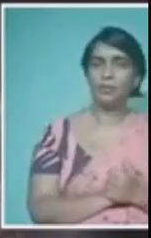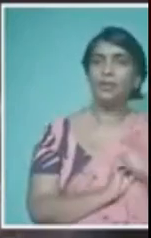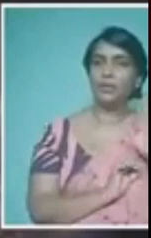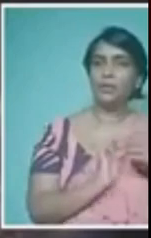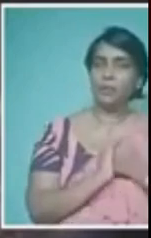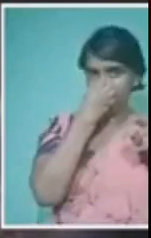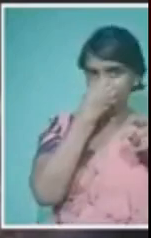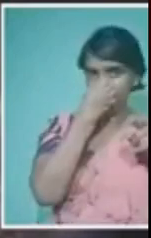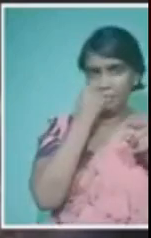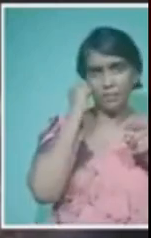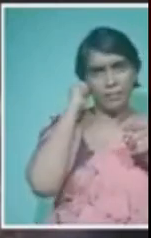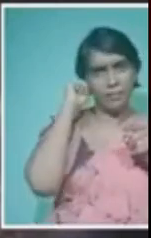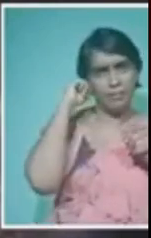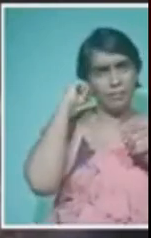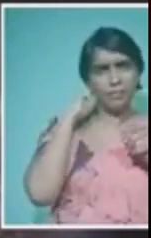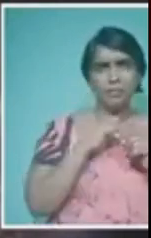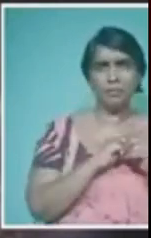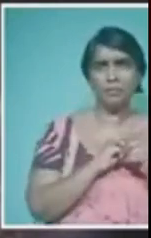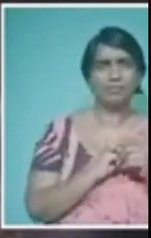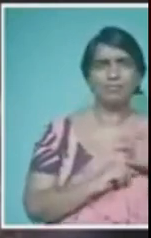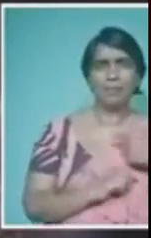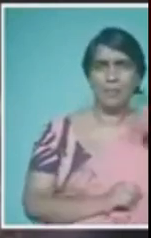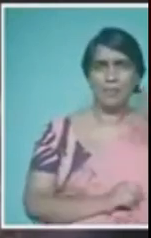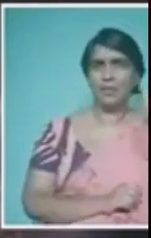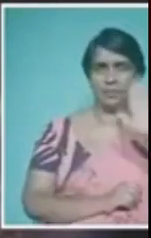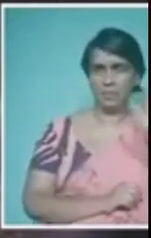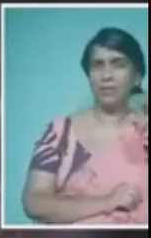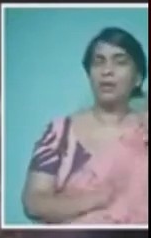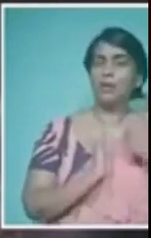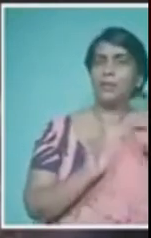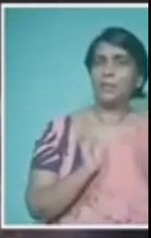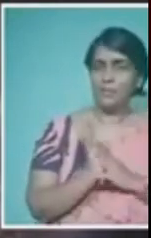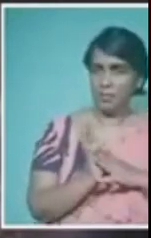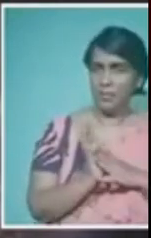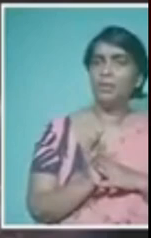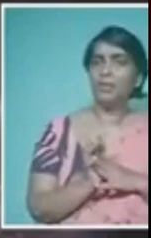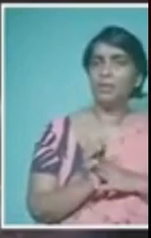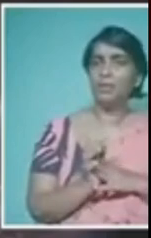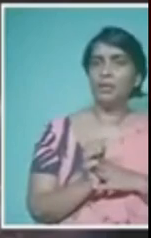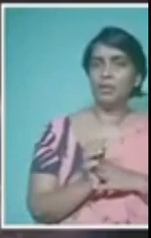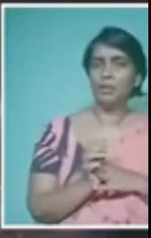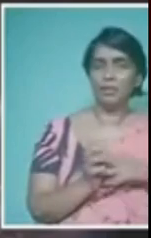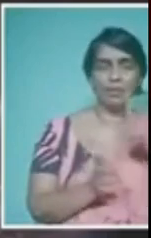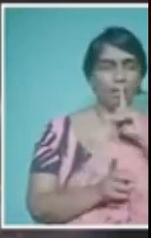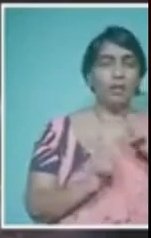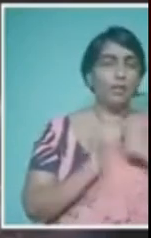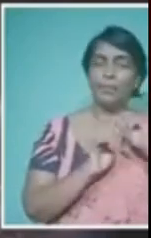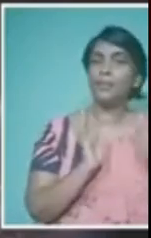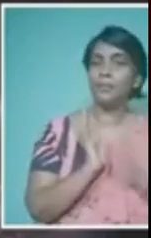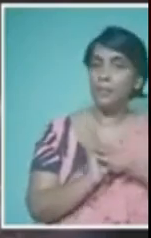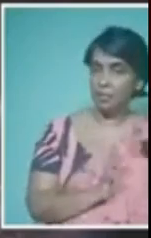නිසා ගරු අගමැතිතුමා මට යගනන්නේ. මට ලොකුනේ. ඒ නිසා ගරු අගමැතිතුමනි ඔබතුමා දැන් නැවත මම කියන්නට ඕනේ ගරු